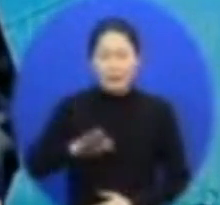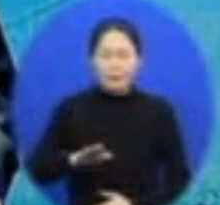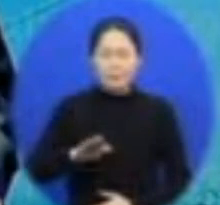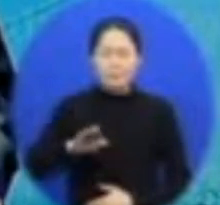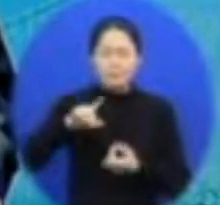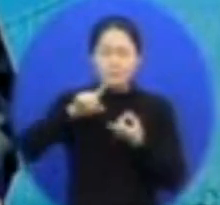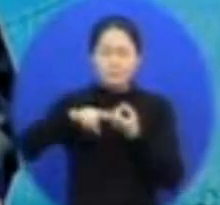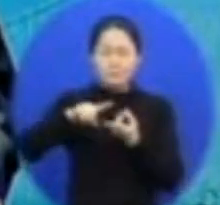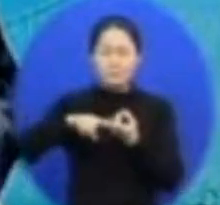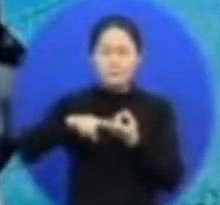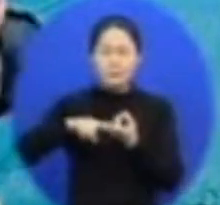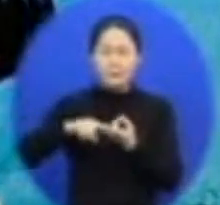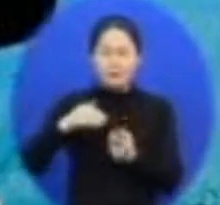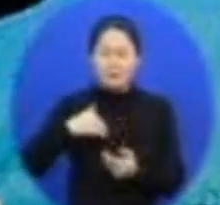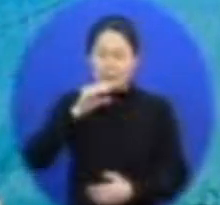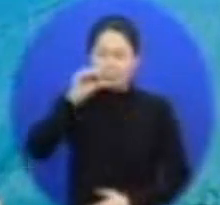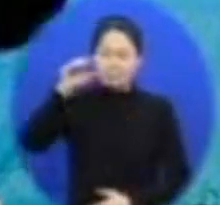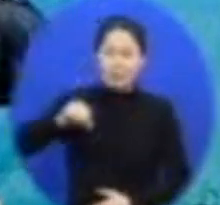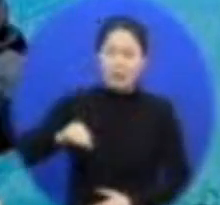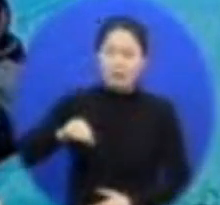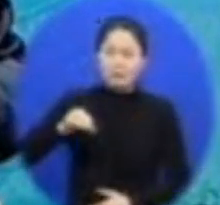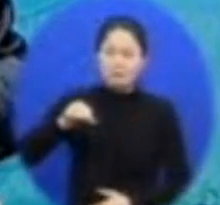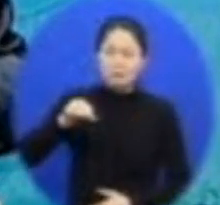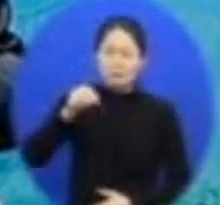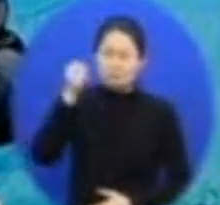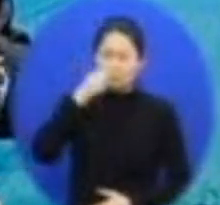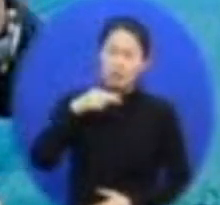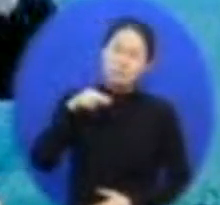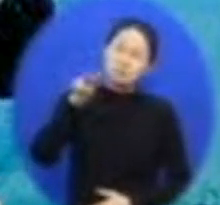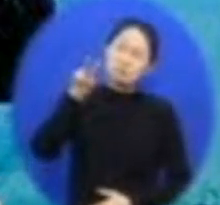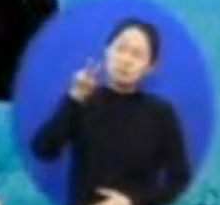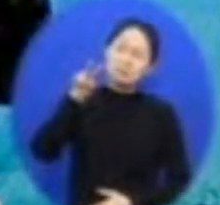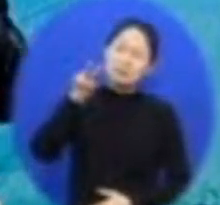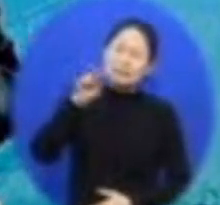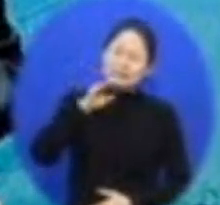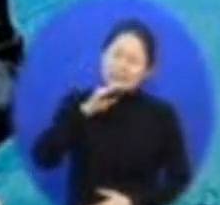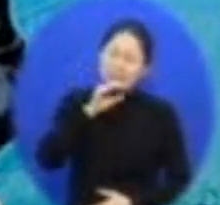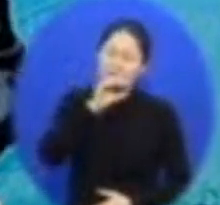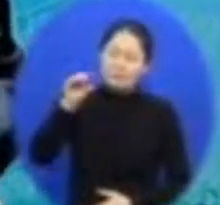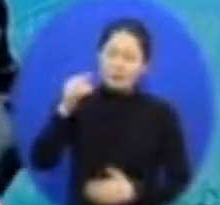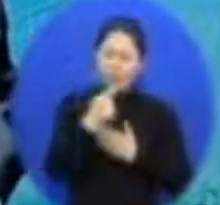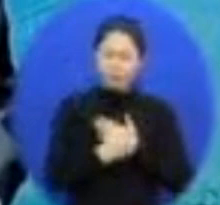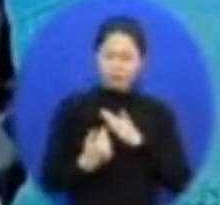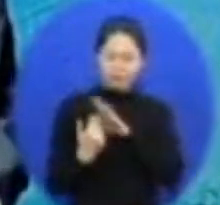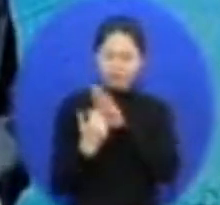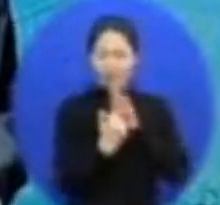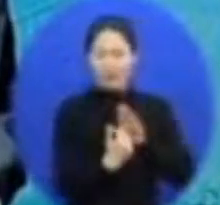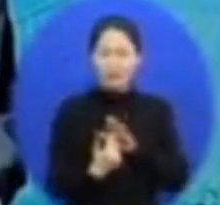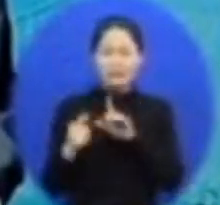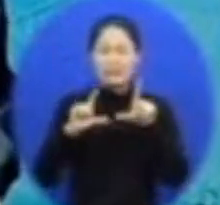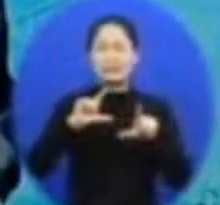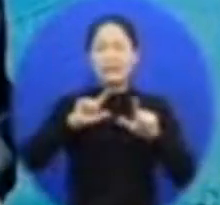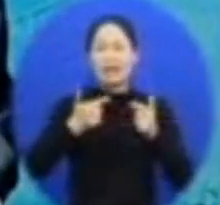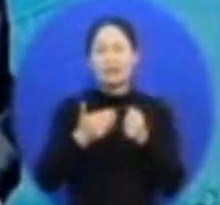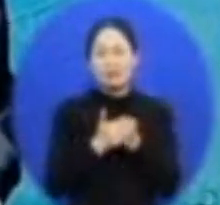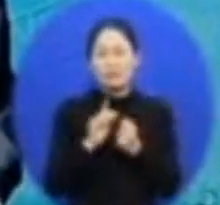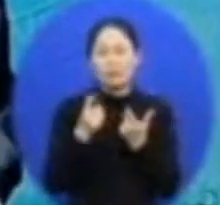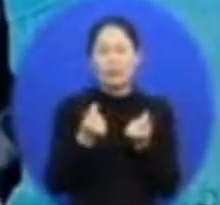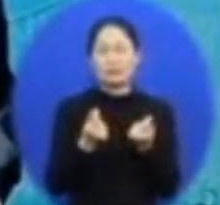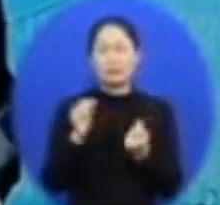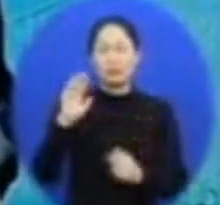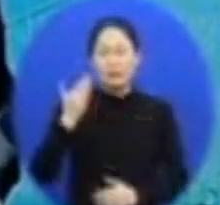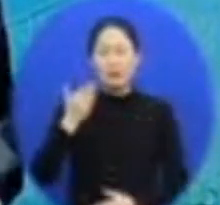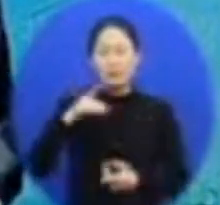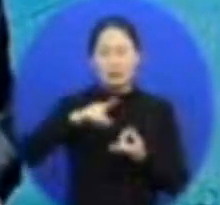그것은 제가 십자가를 그냥 쳐다만 보지 실제로 십자가로 무장하고 살지 않았기 때문에 그렇게 됐다는